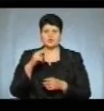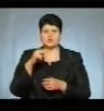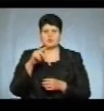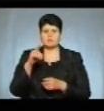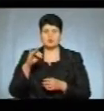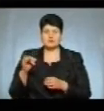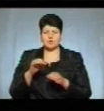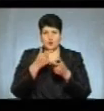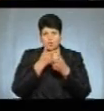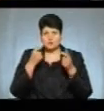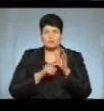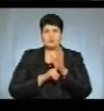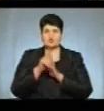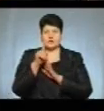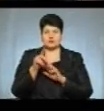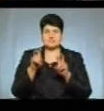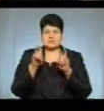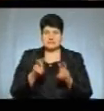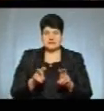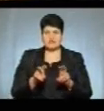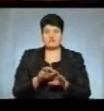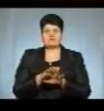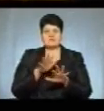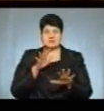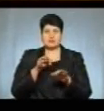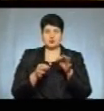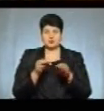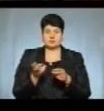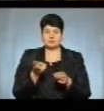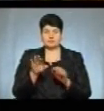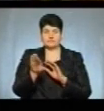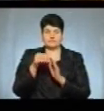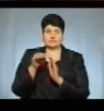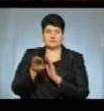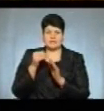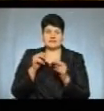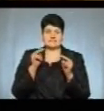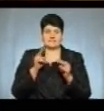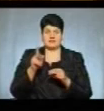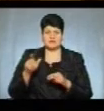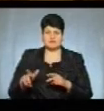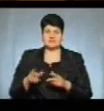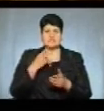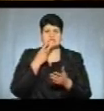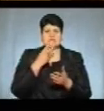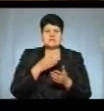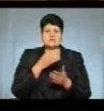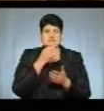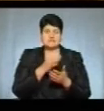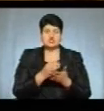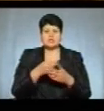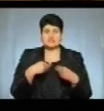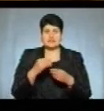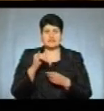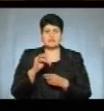оголошує про початок засідання. До зали суду по черзі викликають свідків. Свідчення дає інспектор патрульної поліції